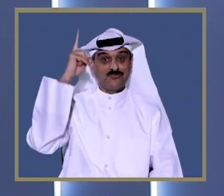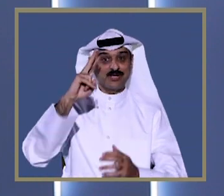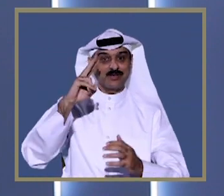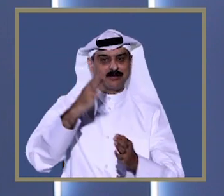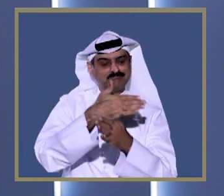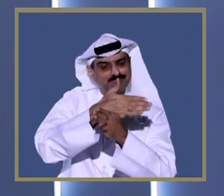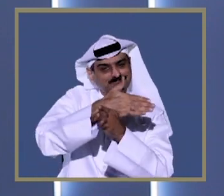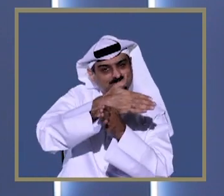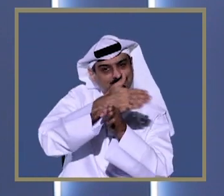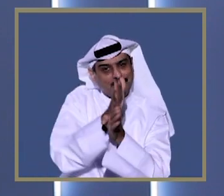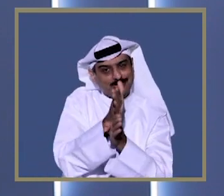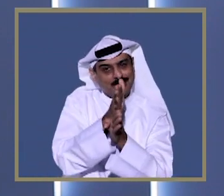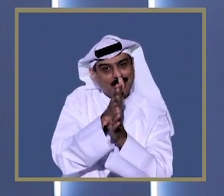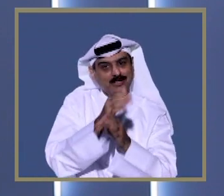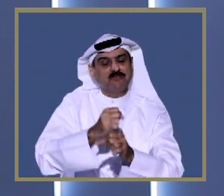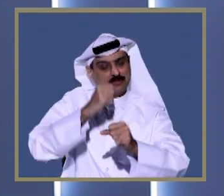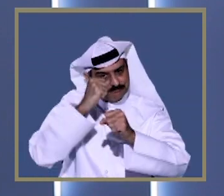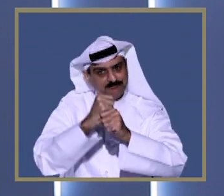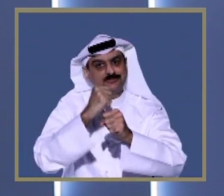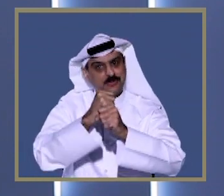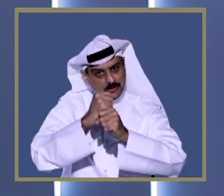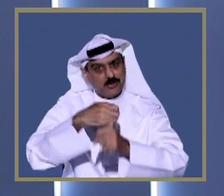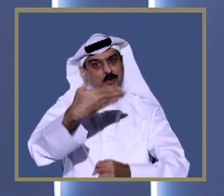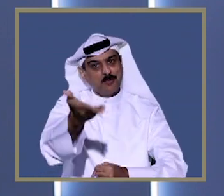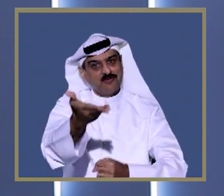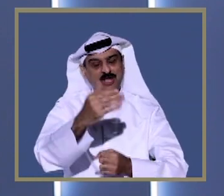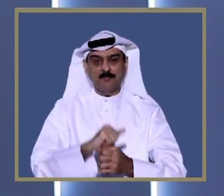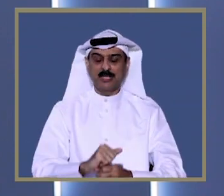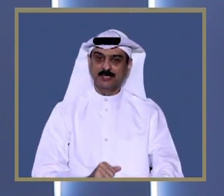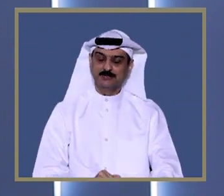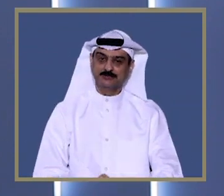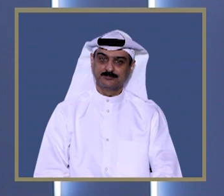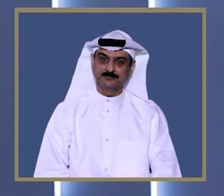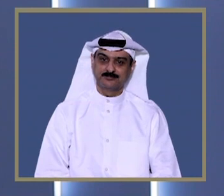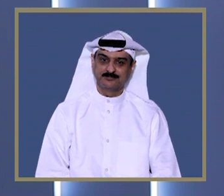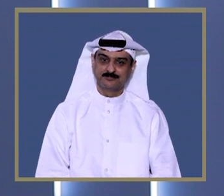رؤية إصلاحية ممكنة التطبيق،